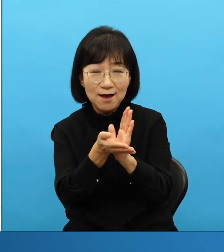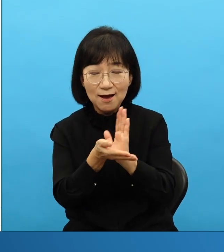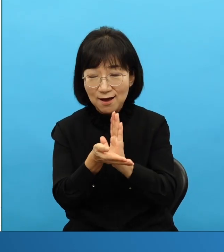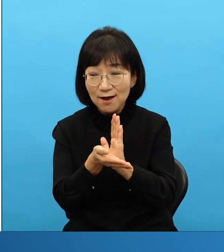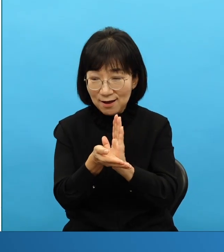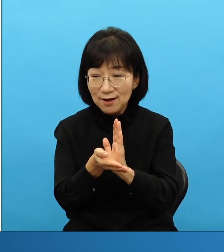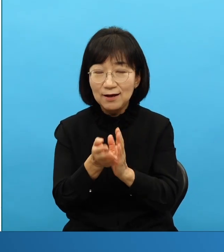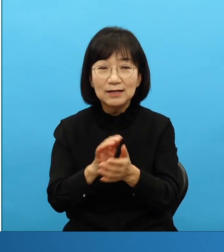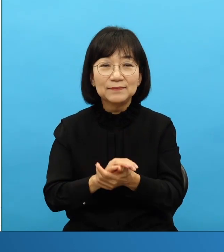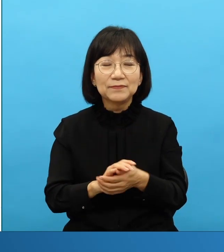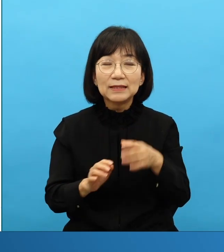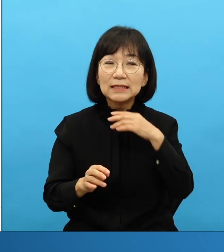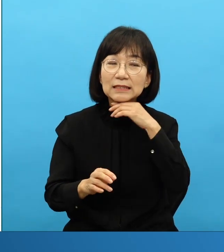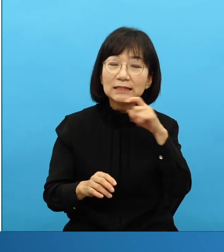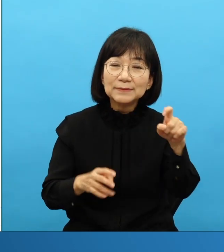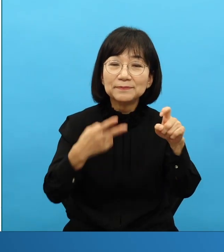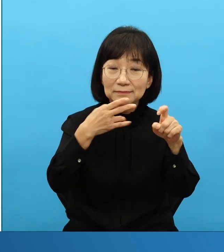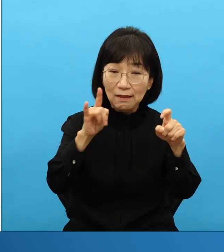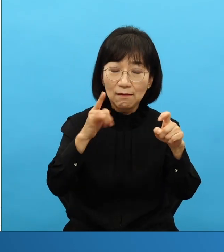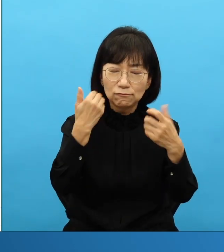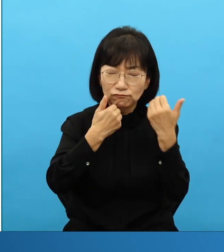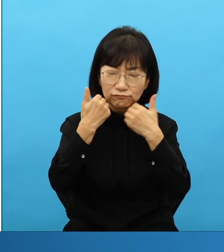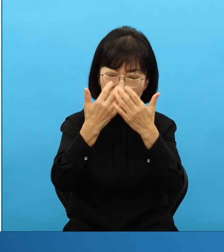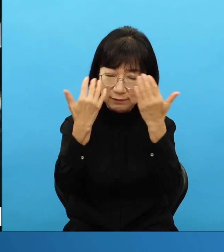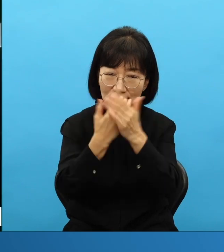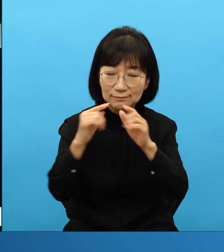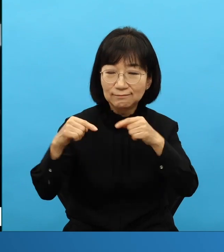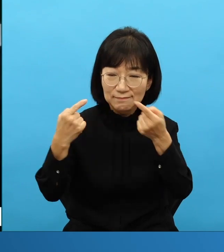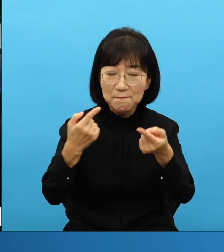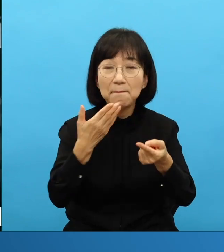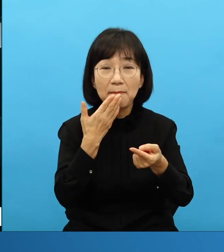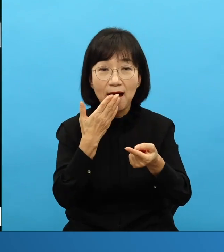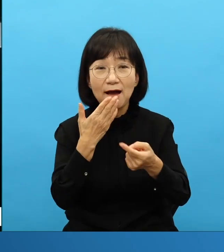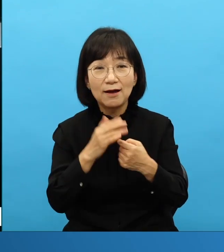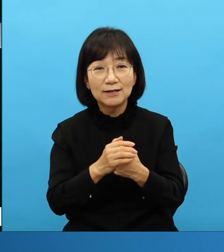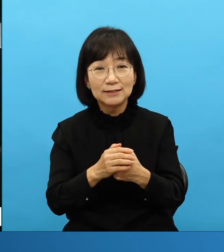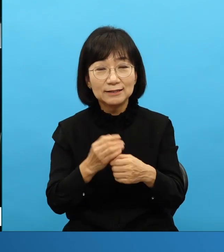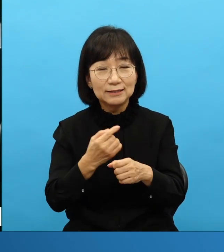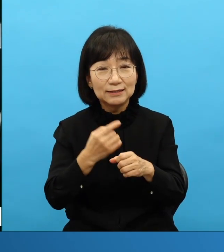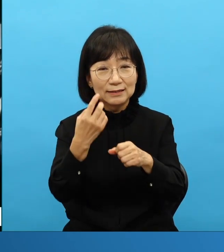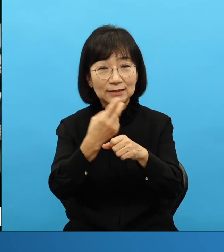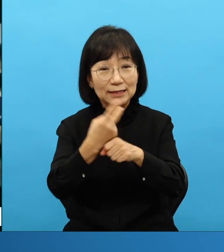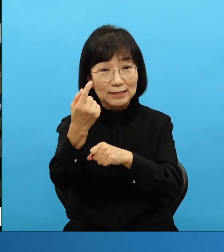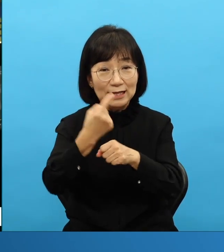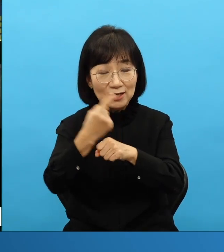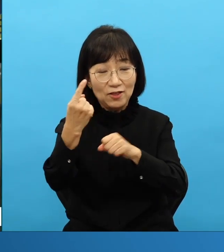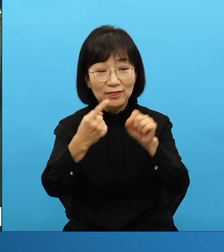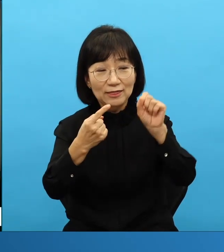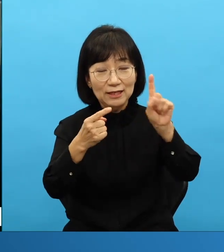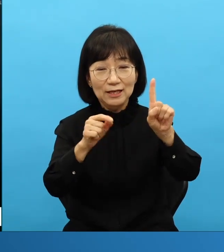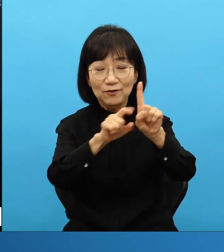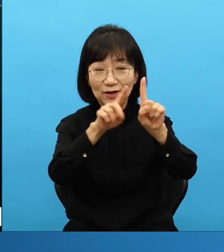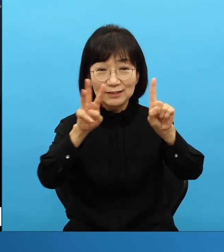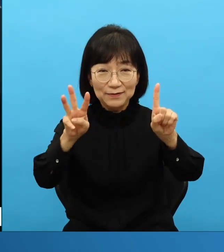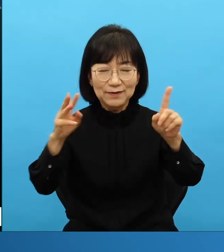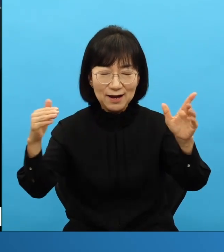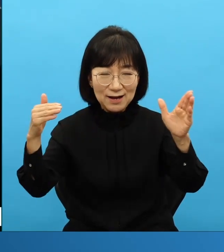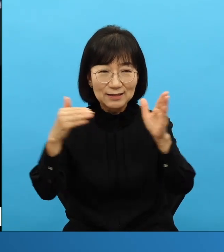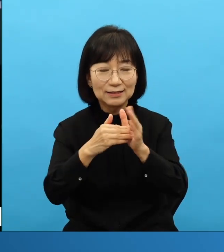없이 10대라면 누구나 도전할 수 있습니다. 내년 1월 3일까지 신청받으며